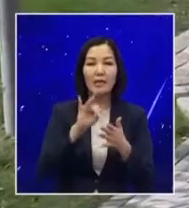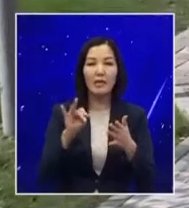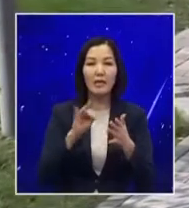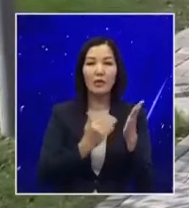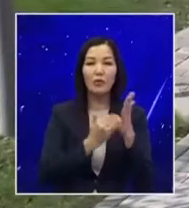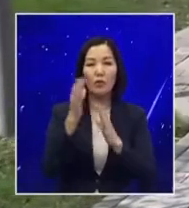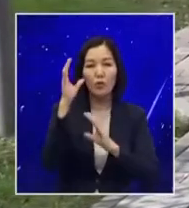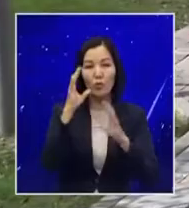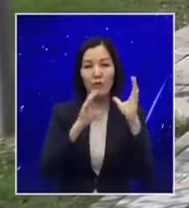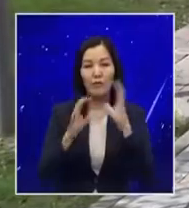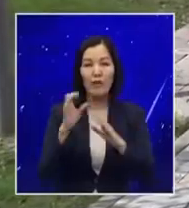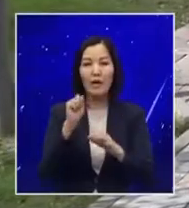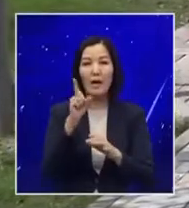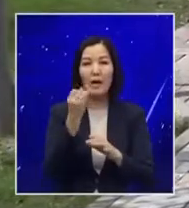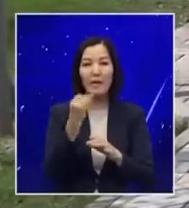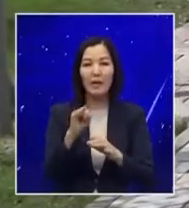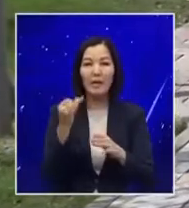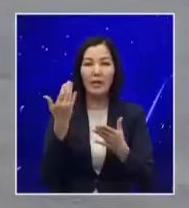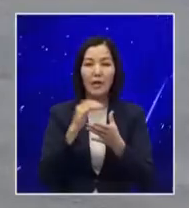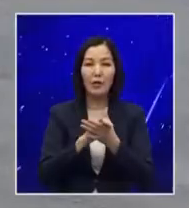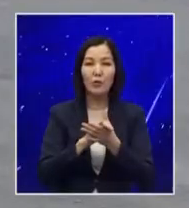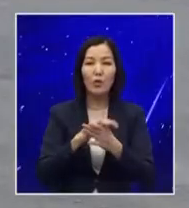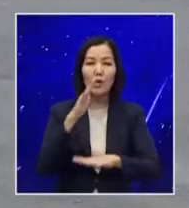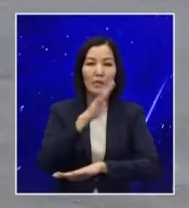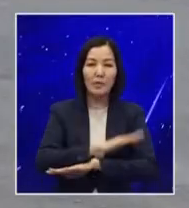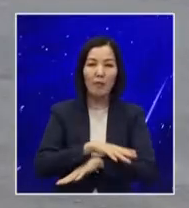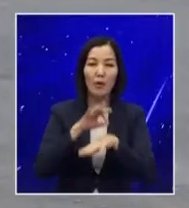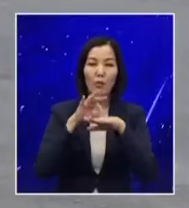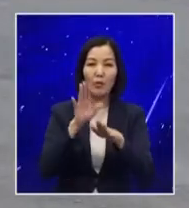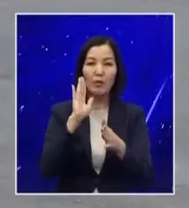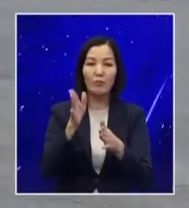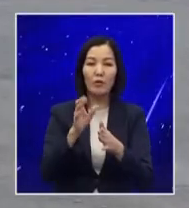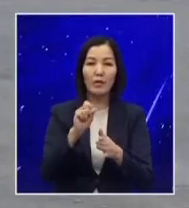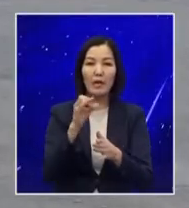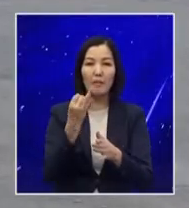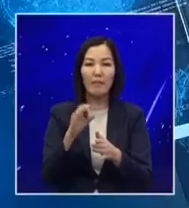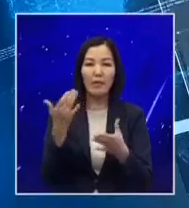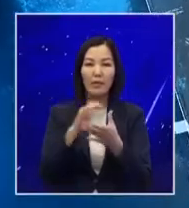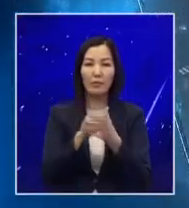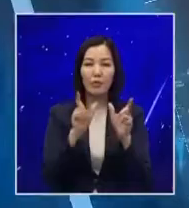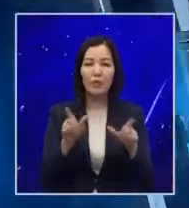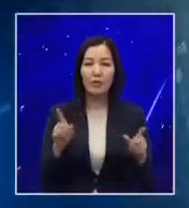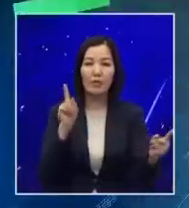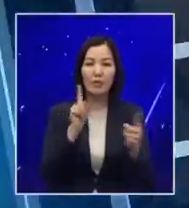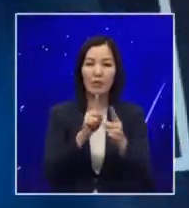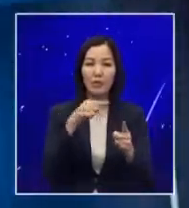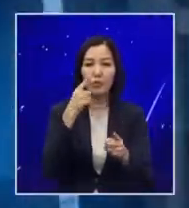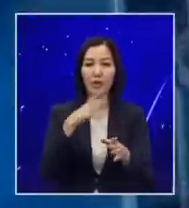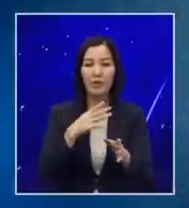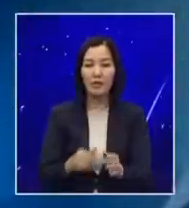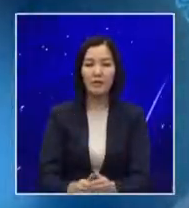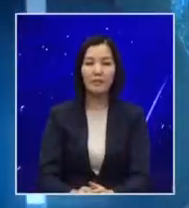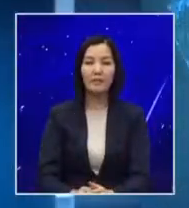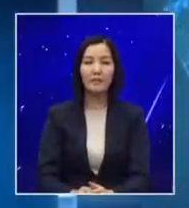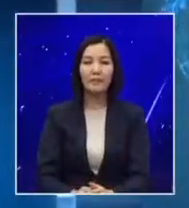орындарында Абайтану курсы оқытылады. Оны Қасым-Жомарт Тоқаев абайтанушылармен кездесу барысында айтты. Азиза Ғазезқызы, президент